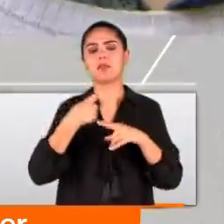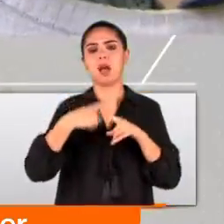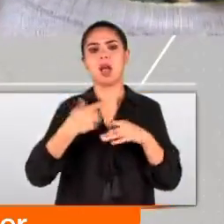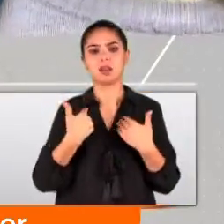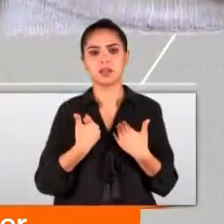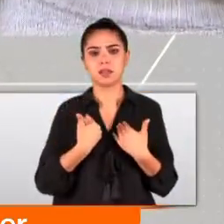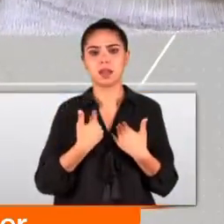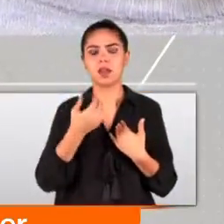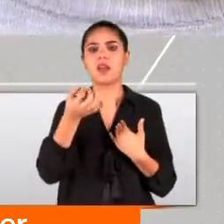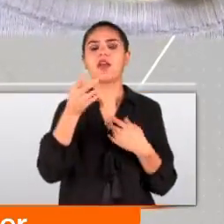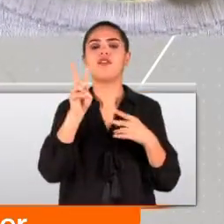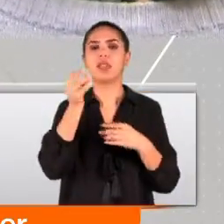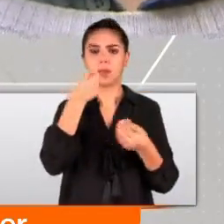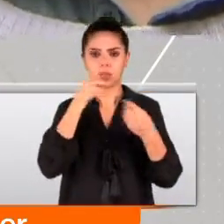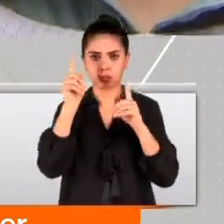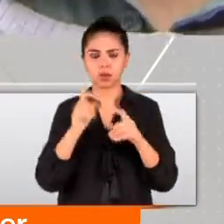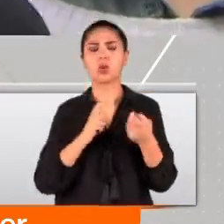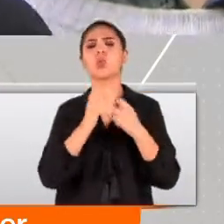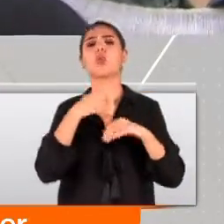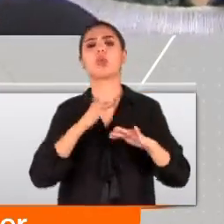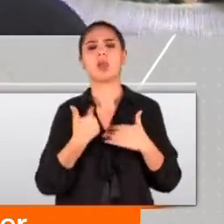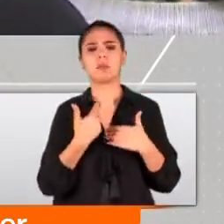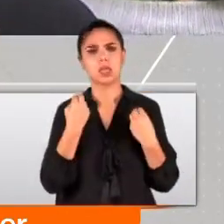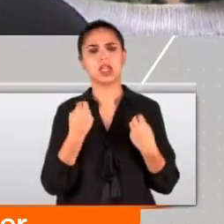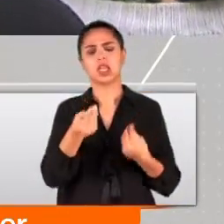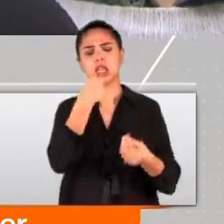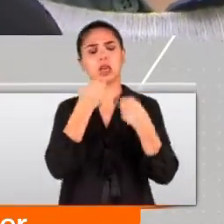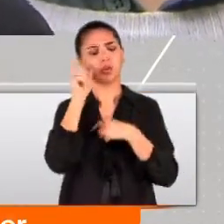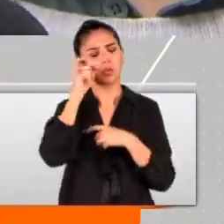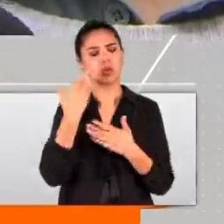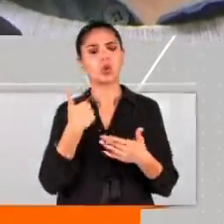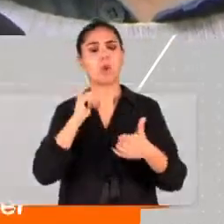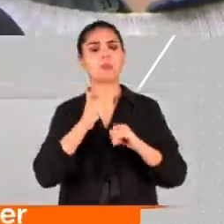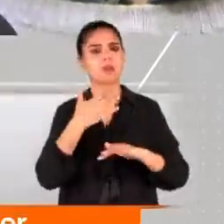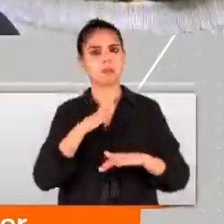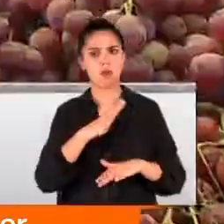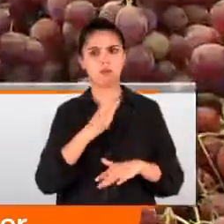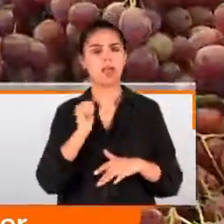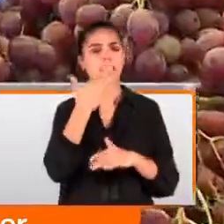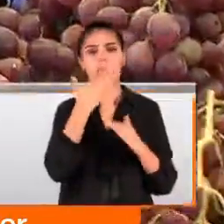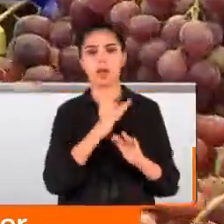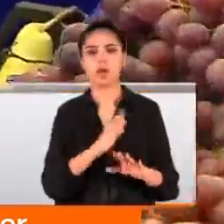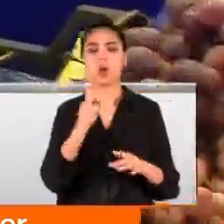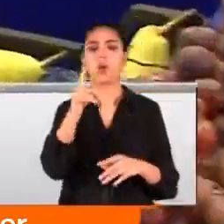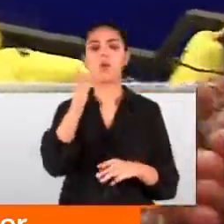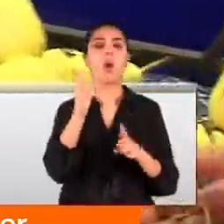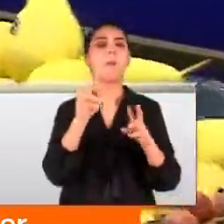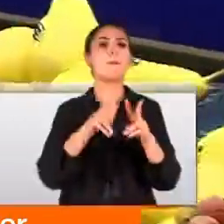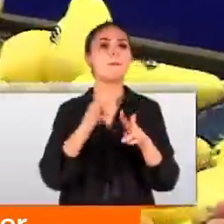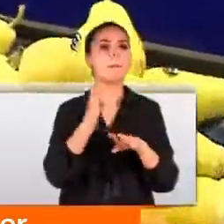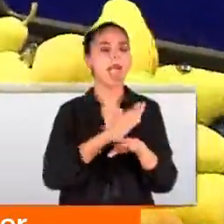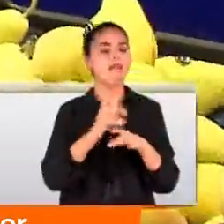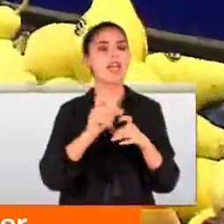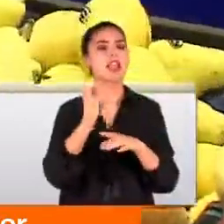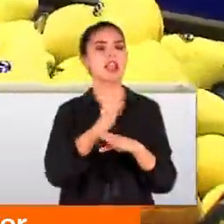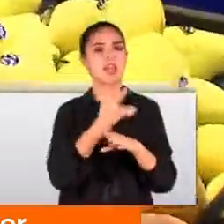sadece. Vitamin kullanmıyor. Yok, kullanmıyorum. Neden kullanmıyorsunuz? İyi beslendiğimi düşünüyorum. Bir de spor yapıyorum. Gerek duymuyorum. Meyvelerden, sebzelerden